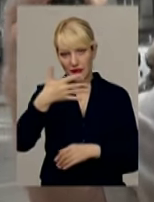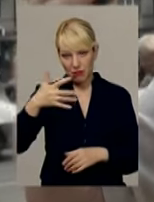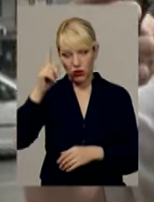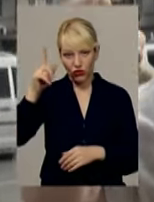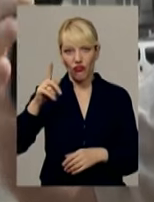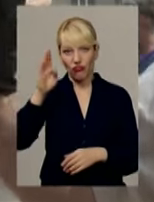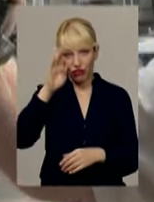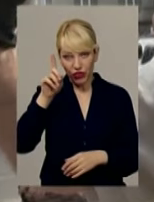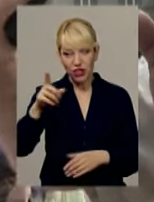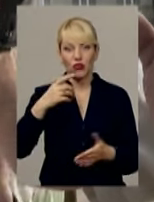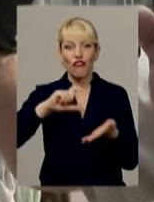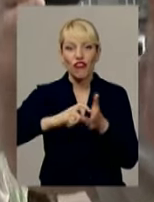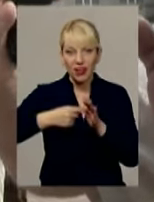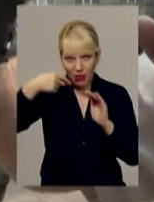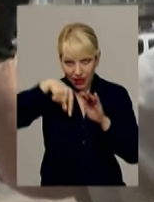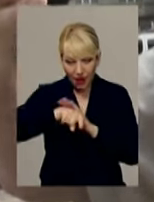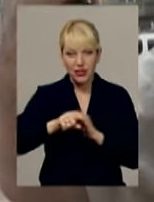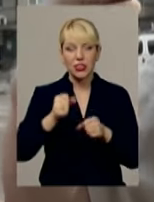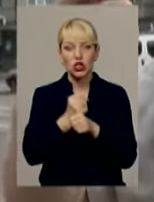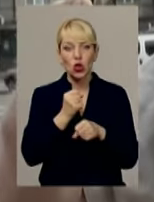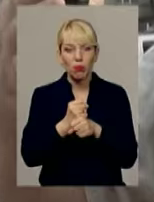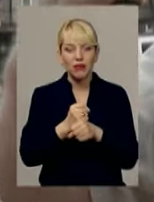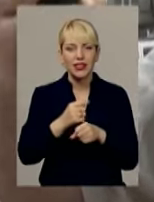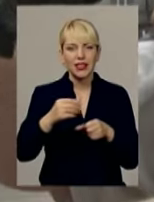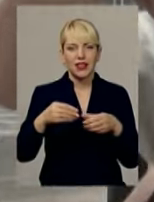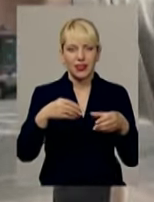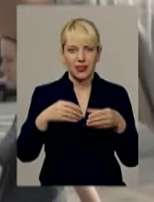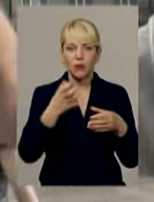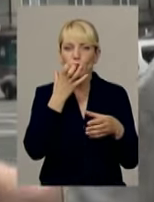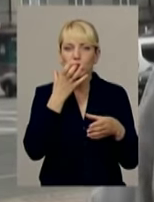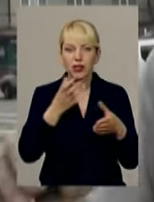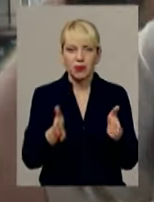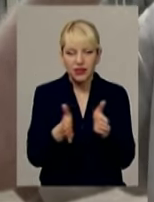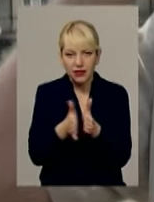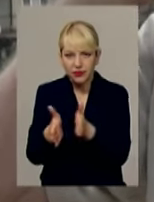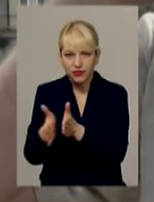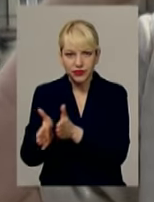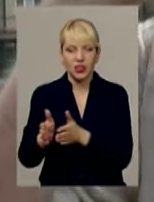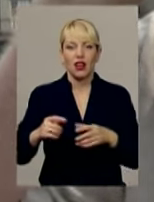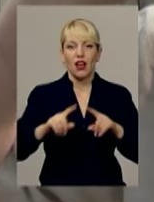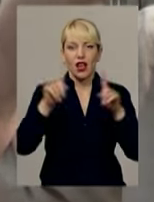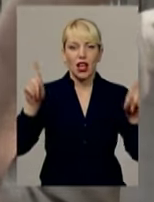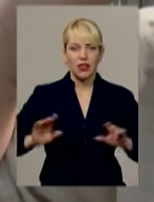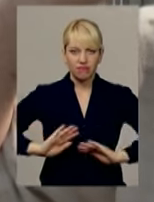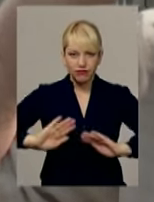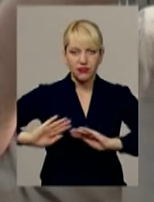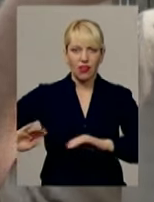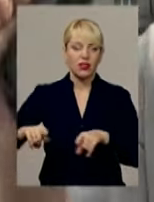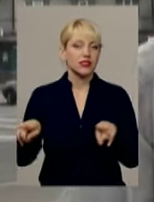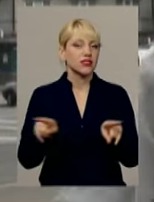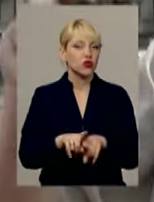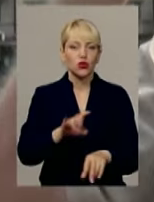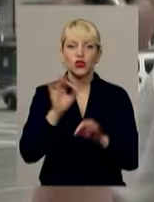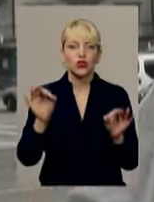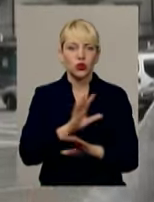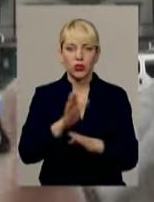в кімнаті вже зробив цей пластик, чи як вон там, паралон, всі стіни. І не допомагає, все равно він